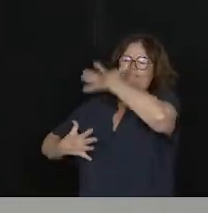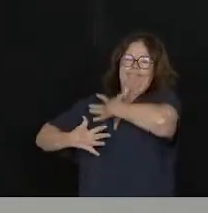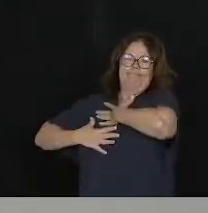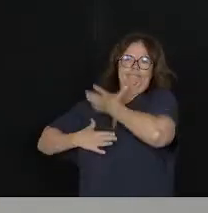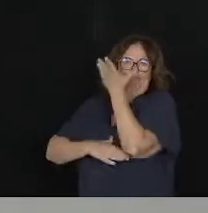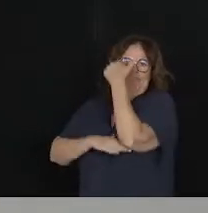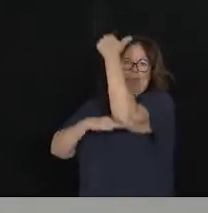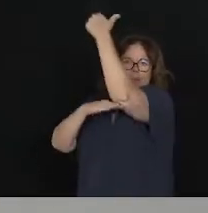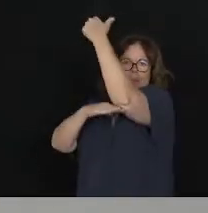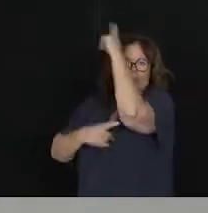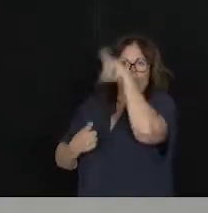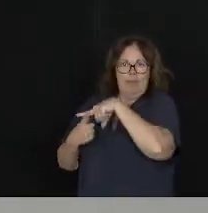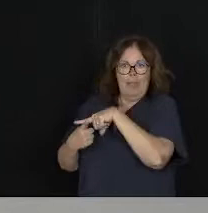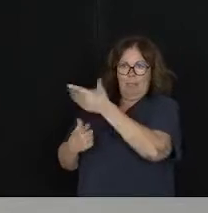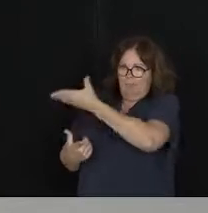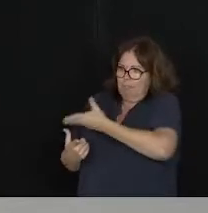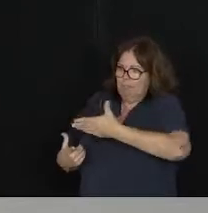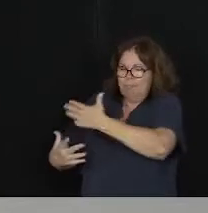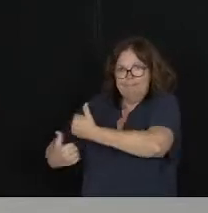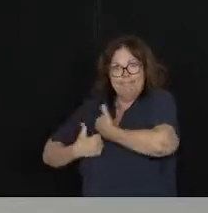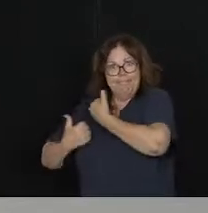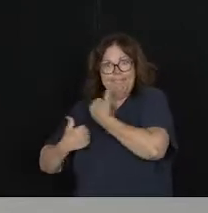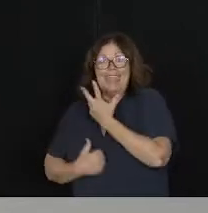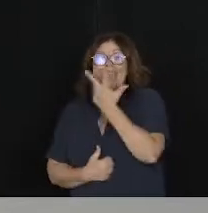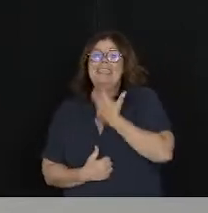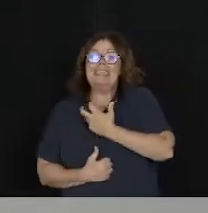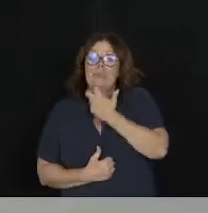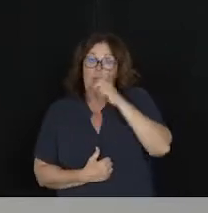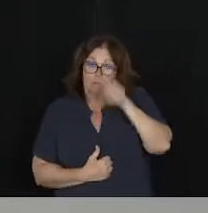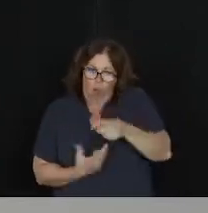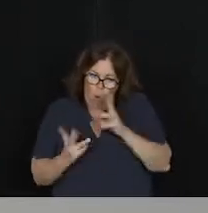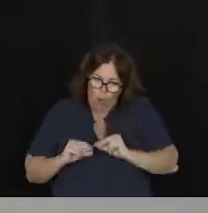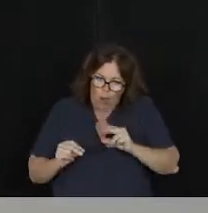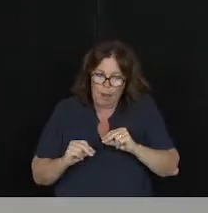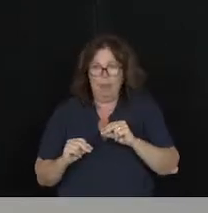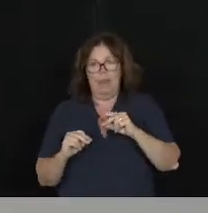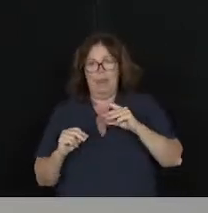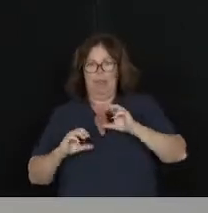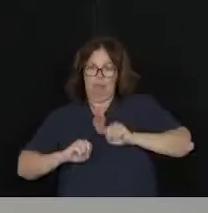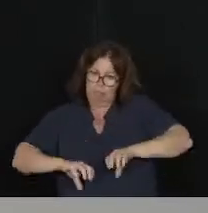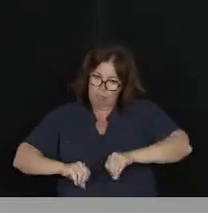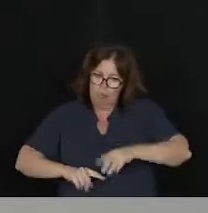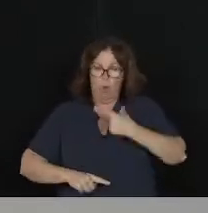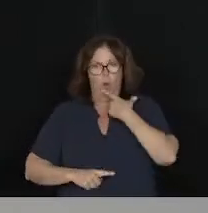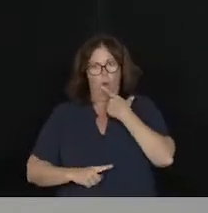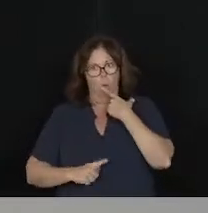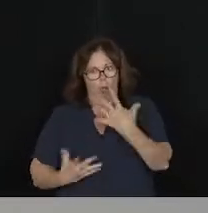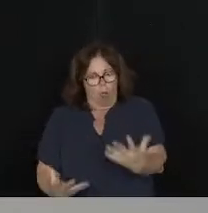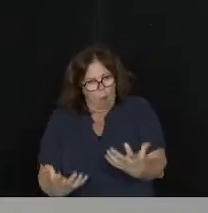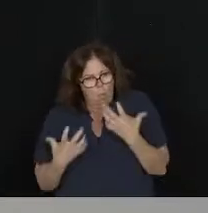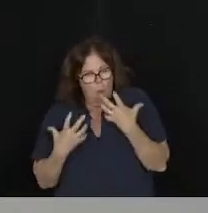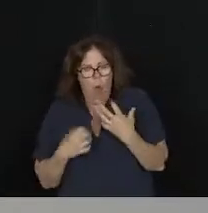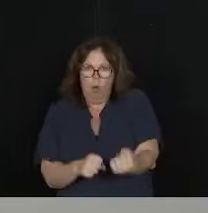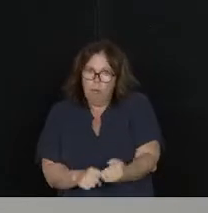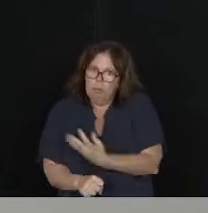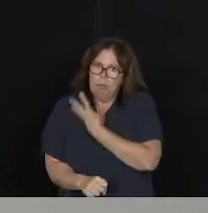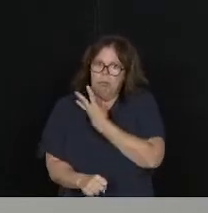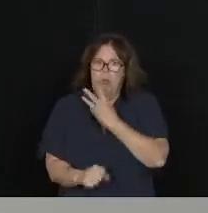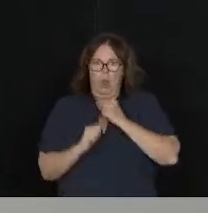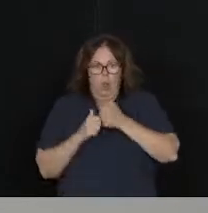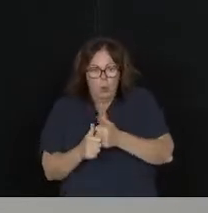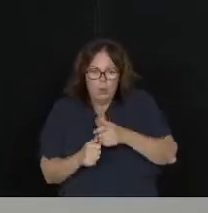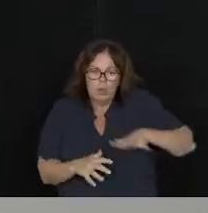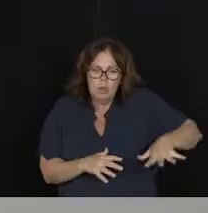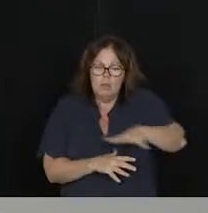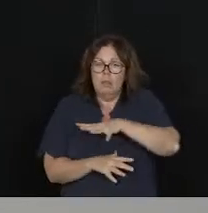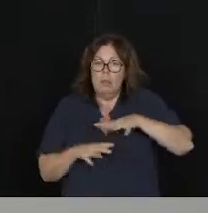liberté, la justice et le droit humain. La leçon du maître sera simple et forte. Elle devra convenir à l'âge des auditeurs. » Alors, j'ai